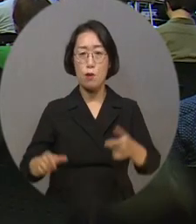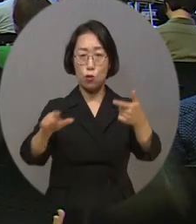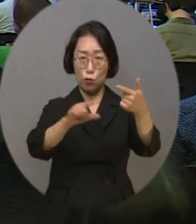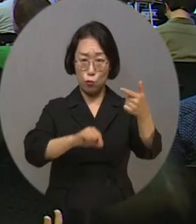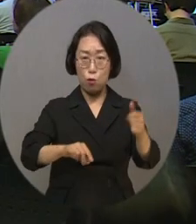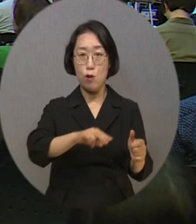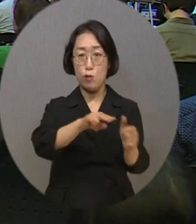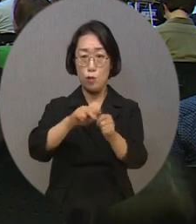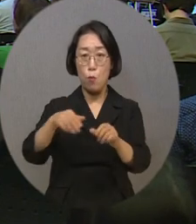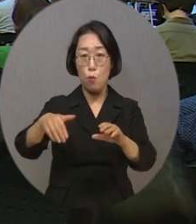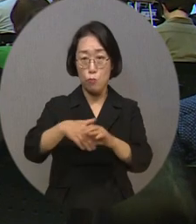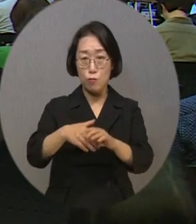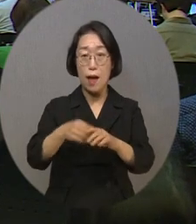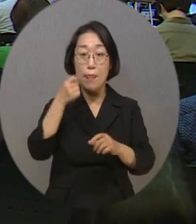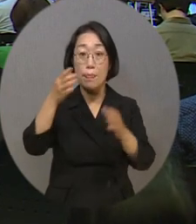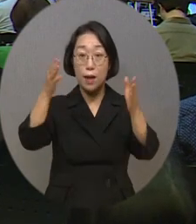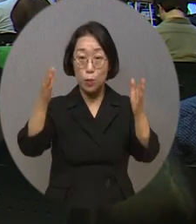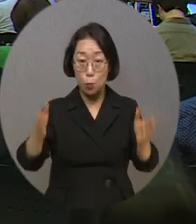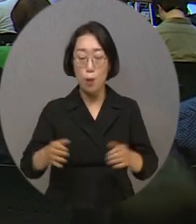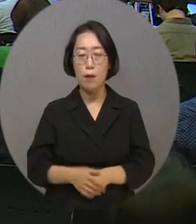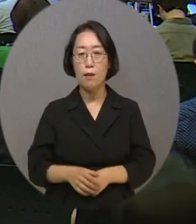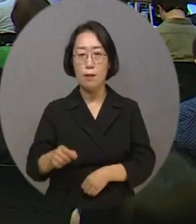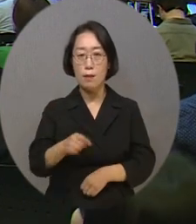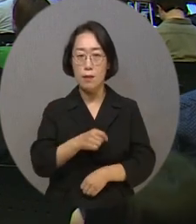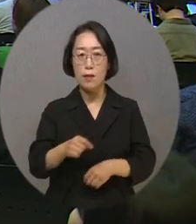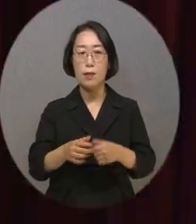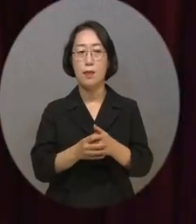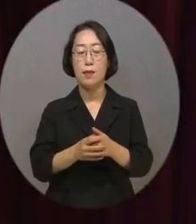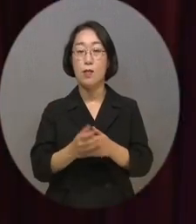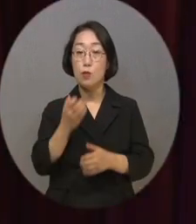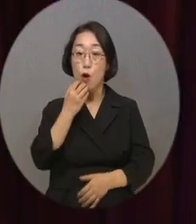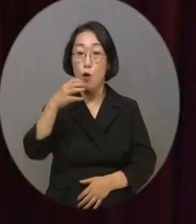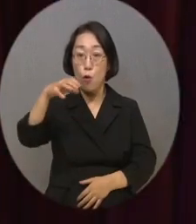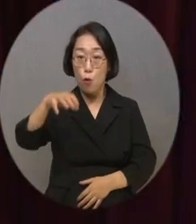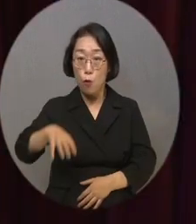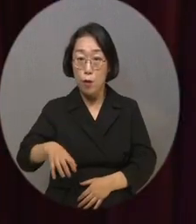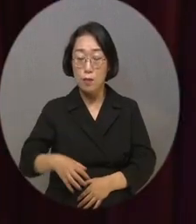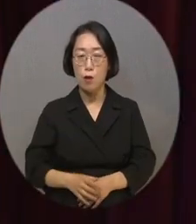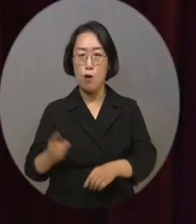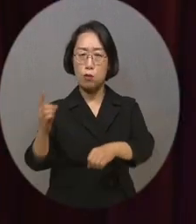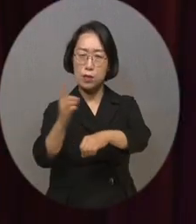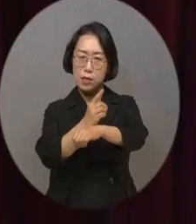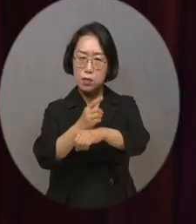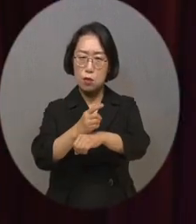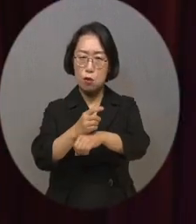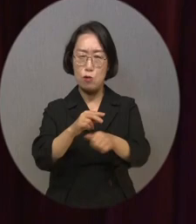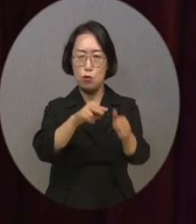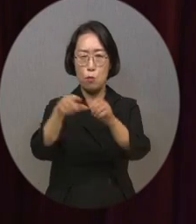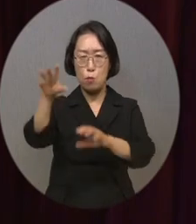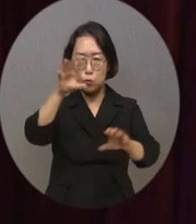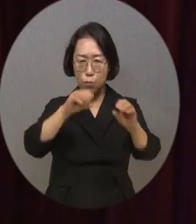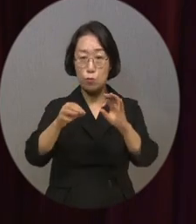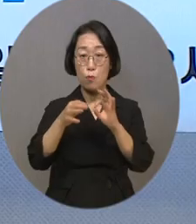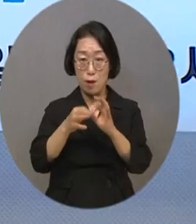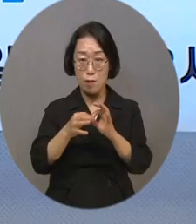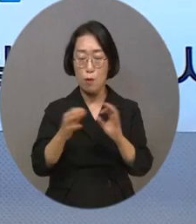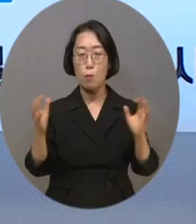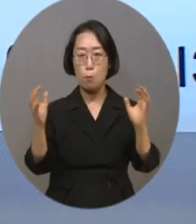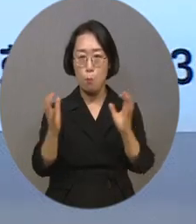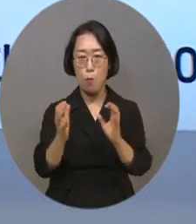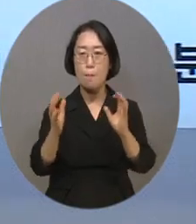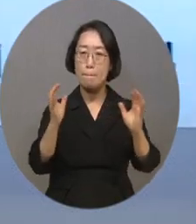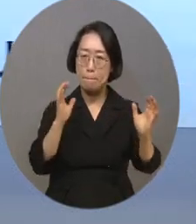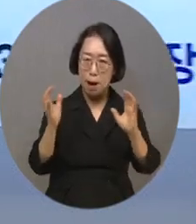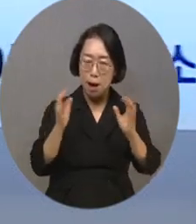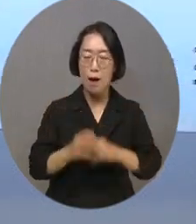정보문화의 달을 맞아 지난달 27일 서울 포스트타워에서 디지털 정보 접근성 컨퍼런스가 열렸습니다.